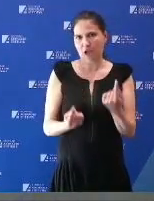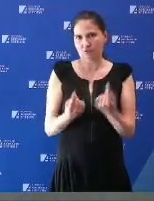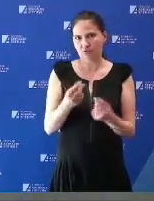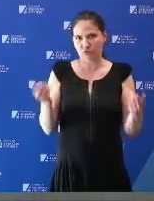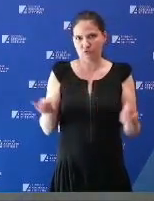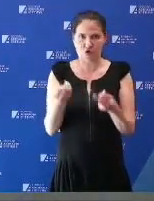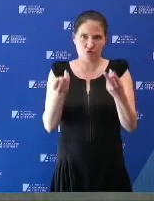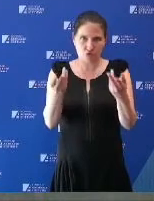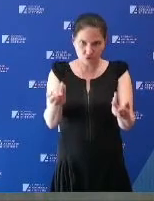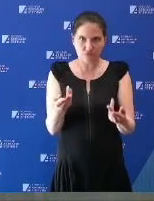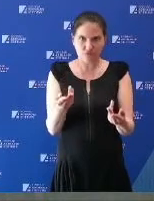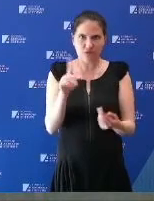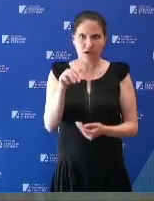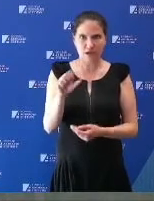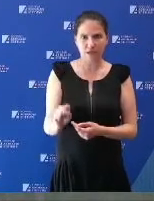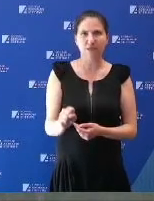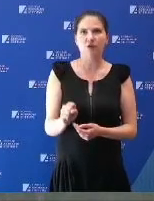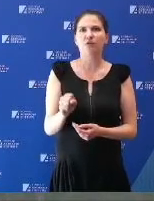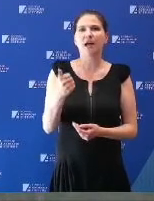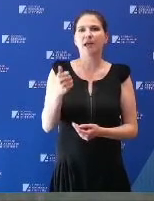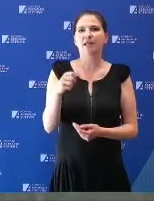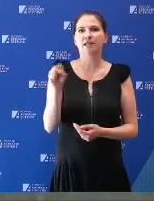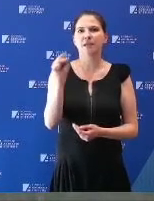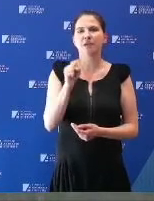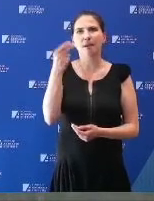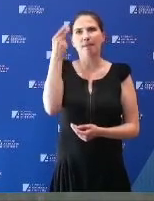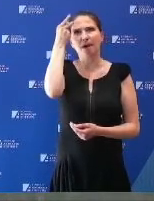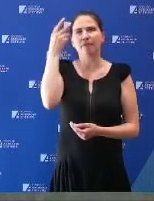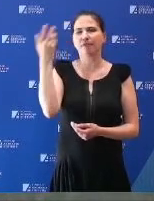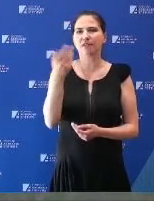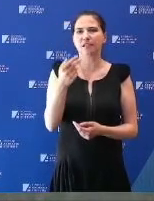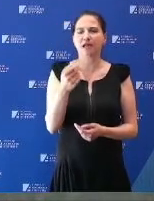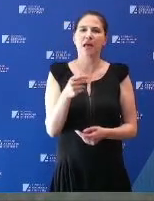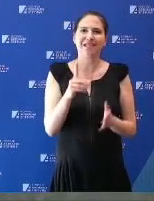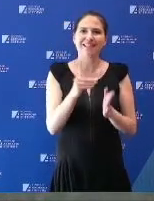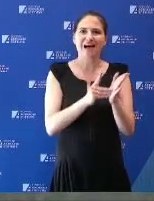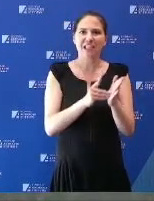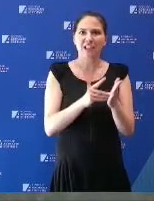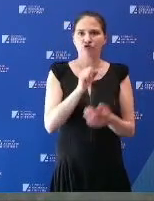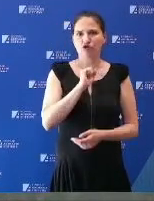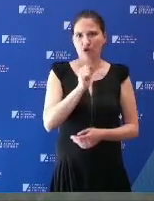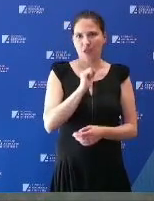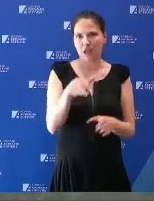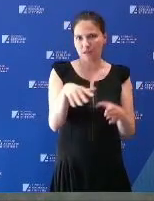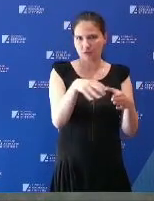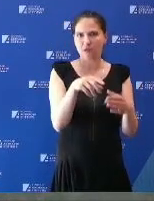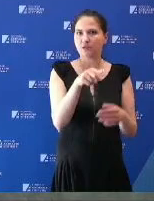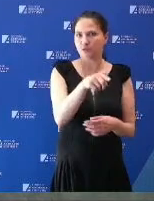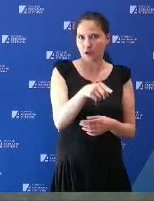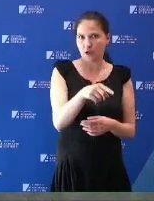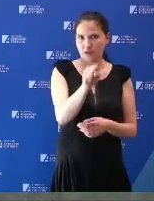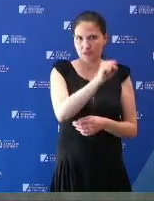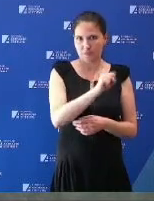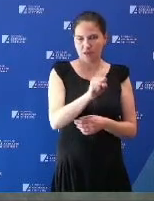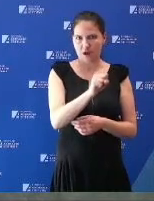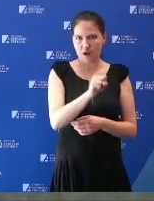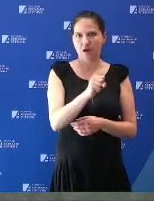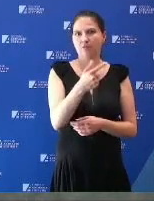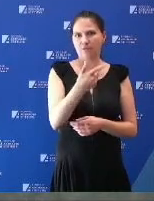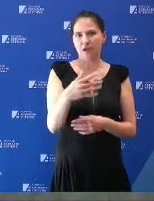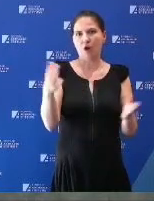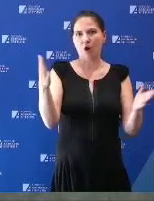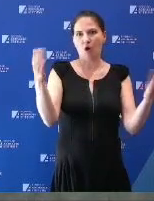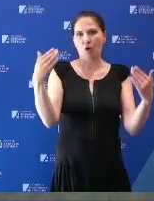ein Seminar sehr gut in Erinnerung, da ging es um Datenjournalismus und wir haben während des Seminars Daten gesammelt zum Thema Luftverschmutzung, die haben wir